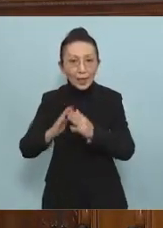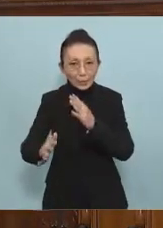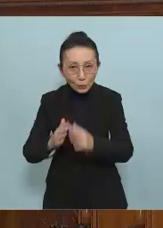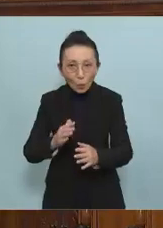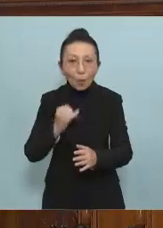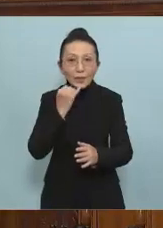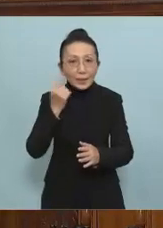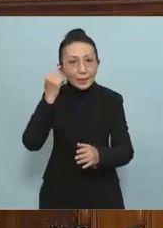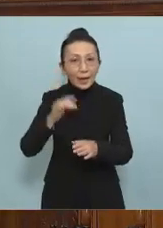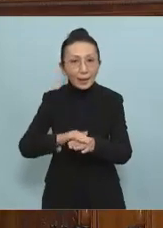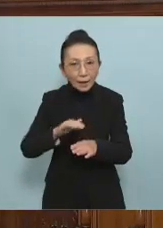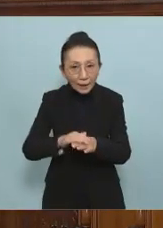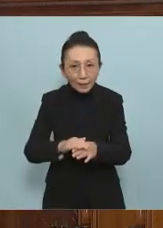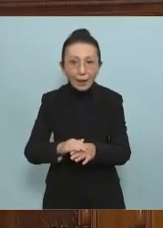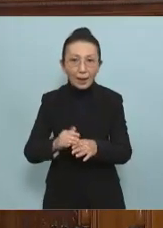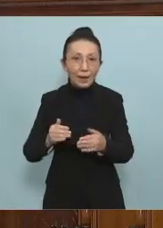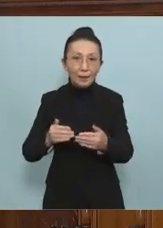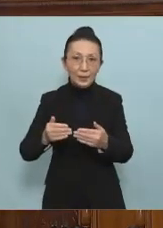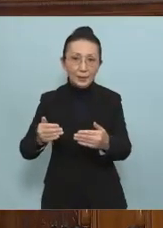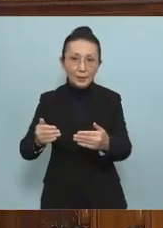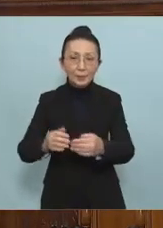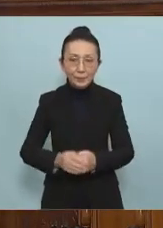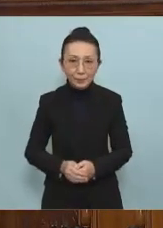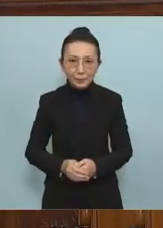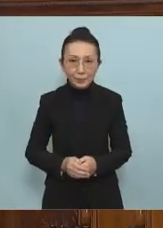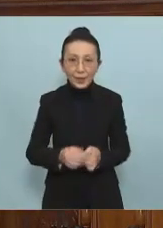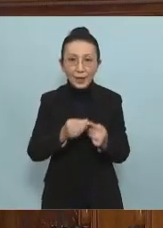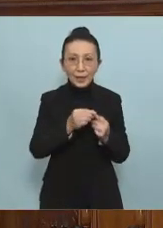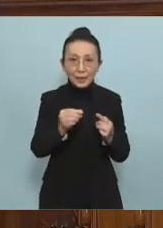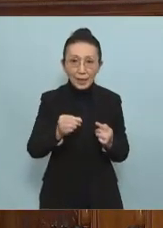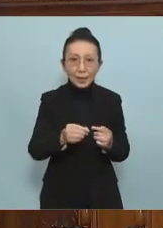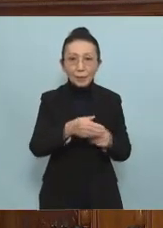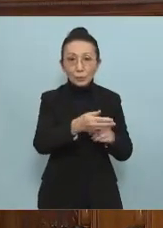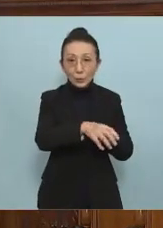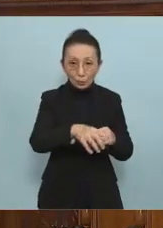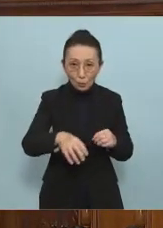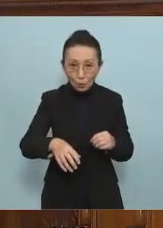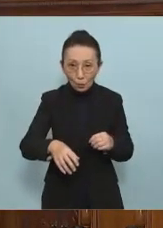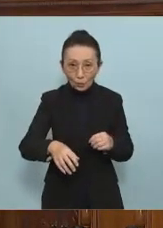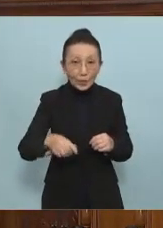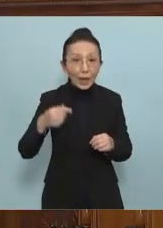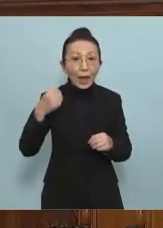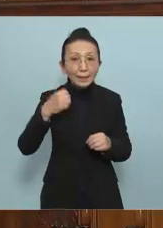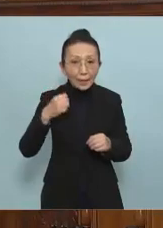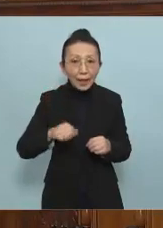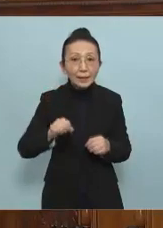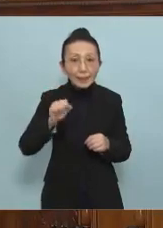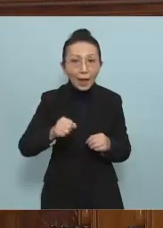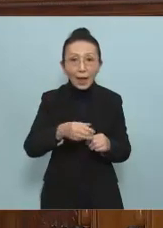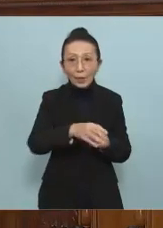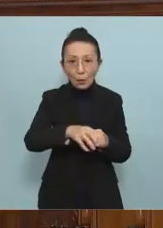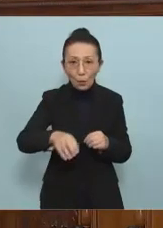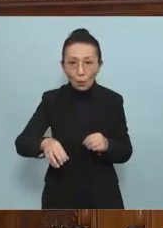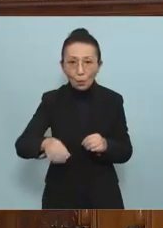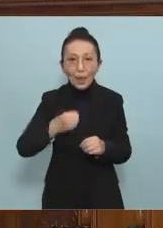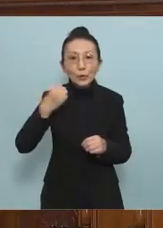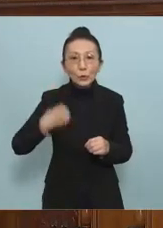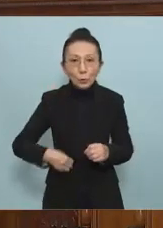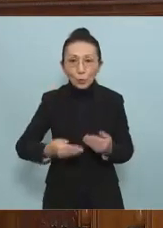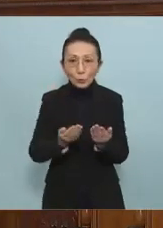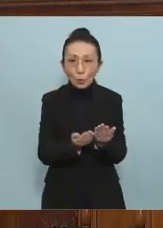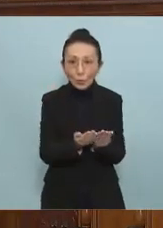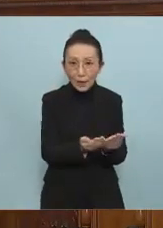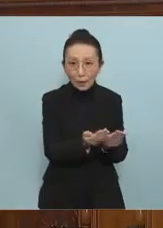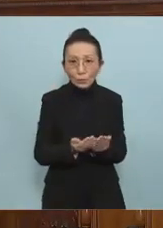に歩んでいます。尖閣諸島や南沙諸島に対する中国の軍事的脅威、軍事的威